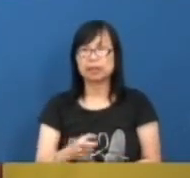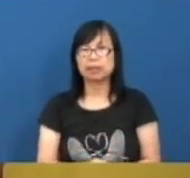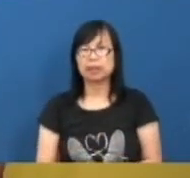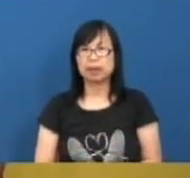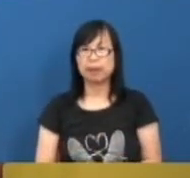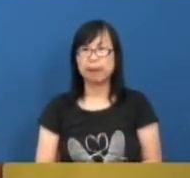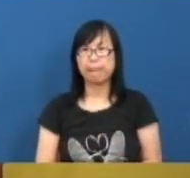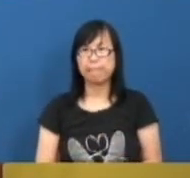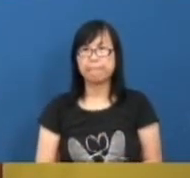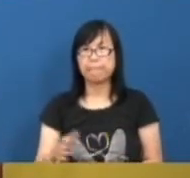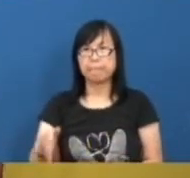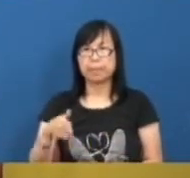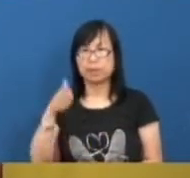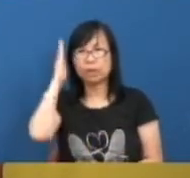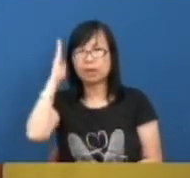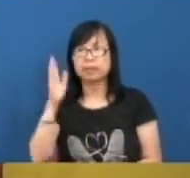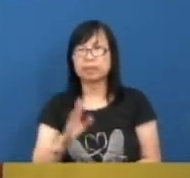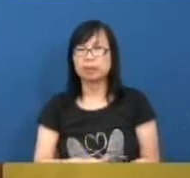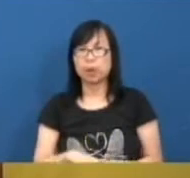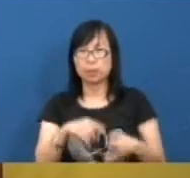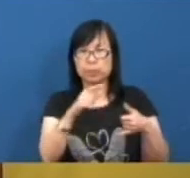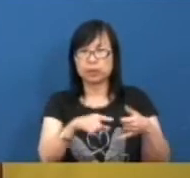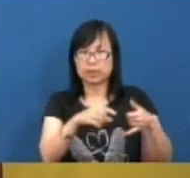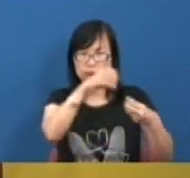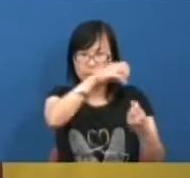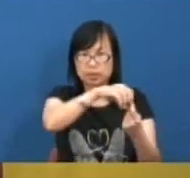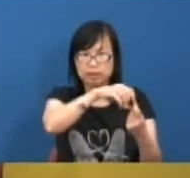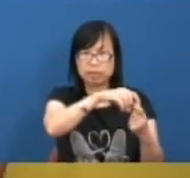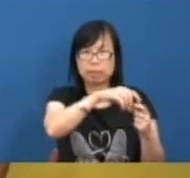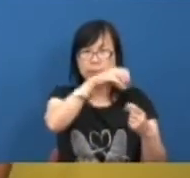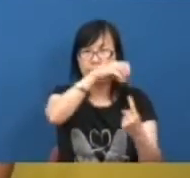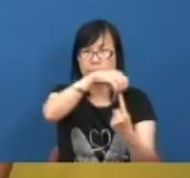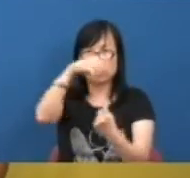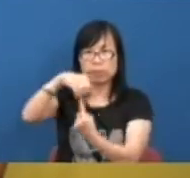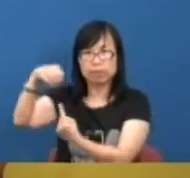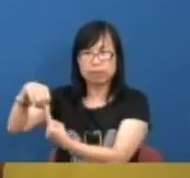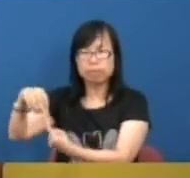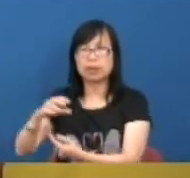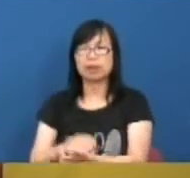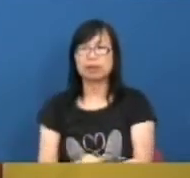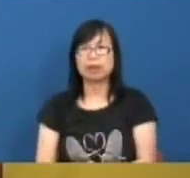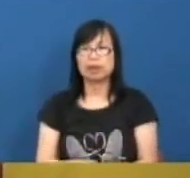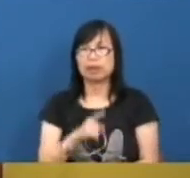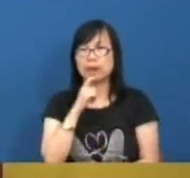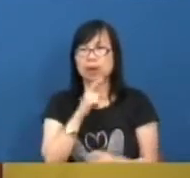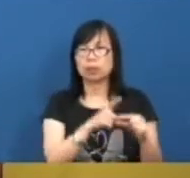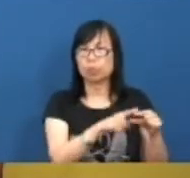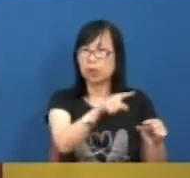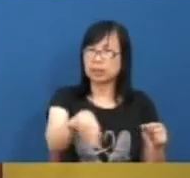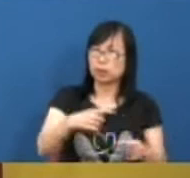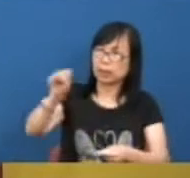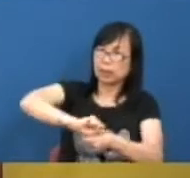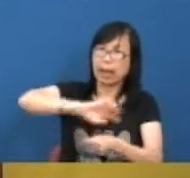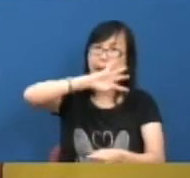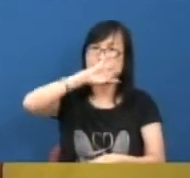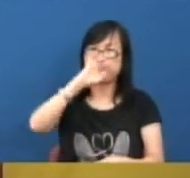程美容唔係少嘅喎。如果你由將軍澳搭出嚟中環咧，大致都要每一程加5毫子。